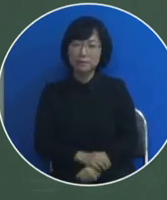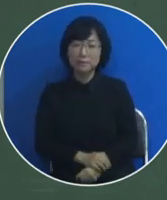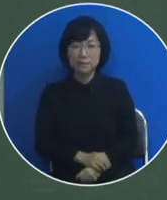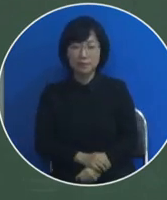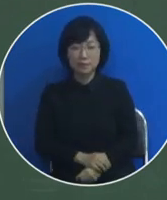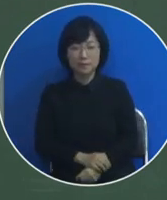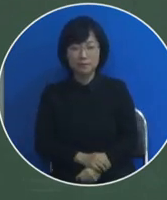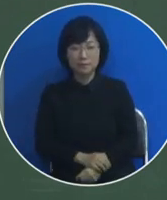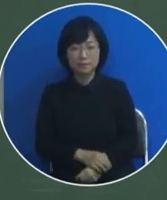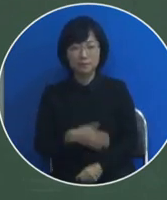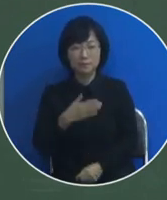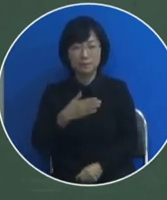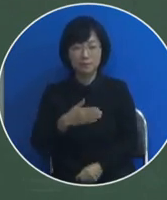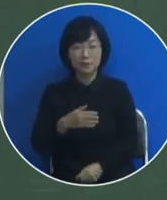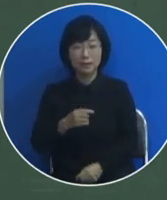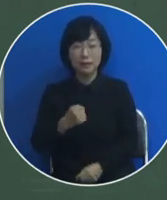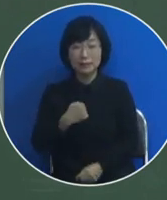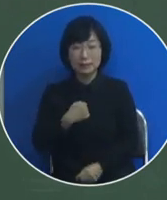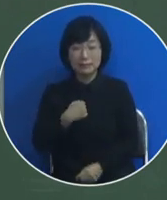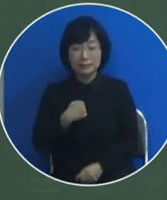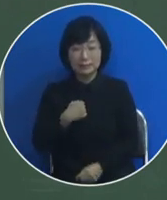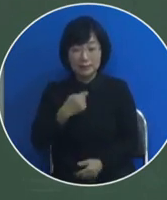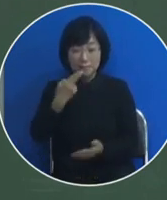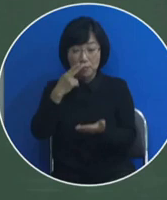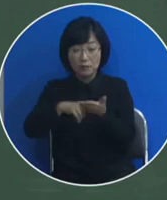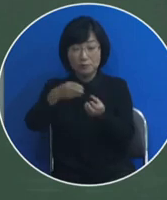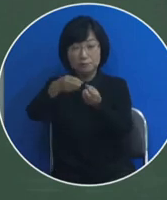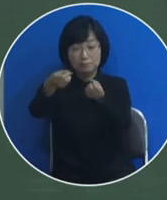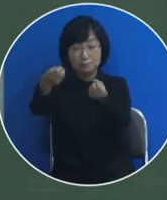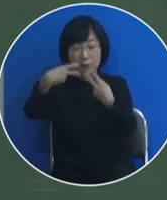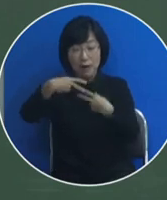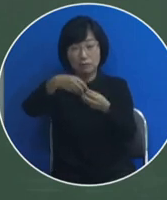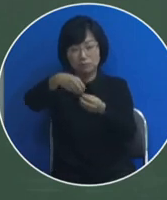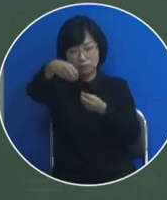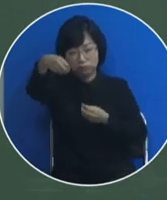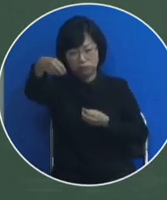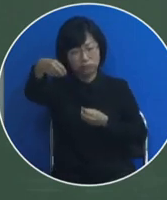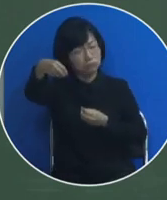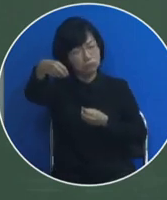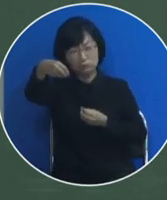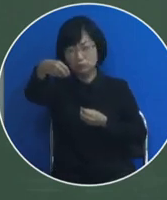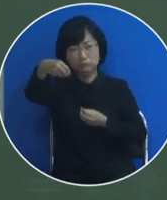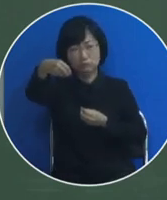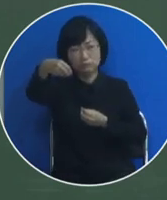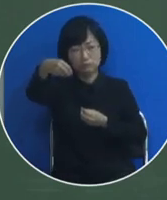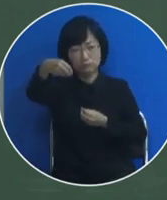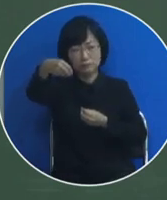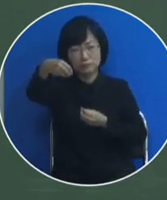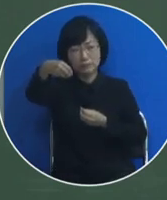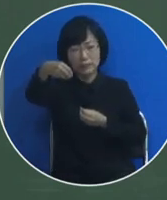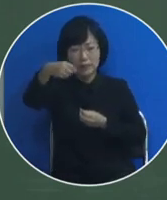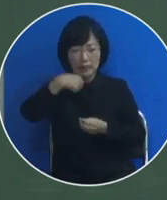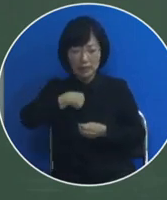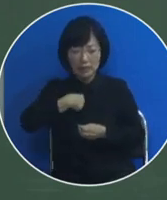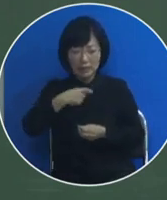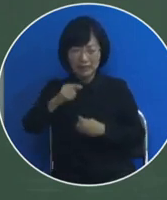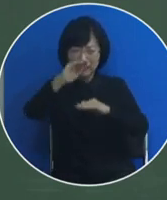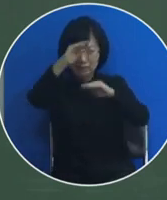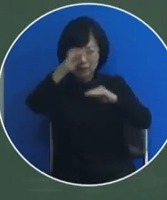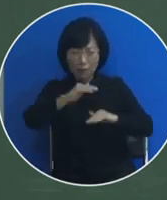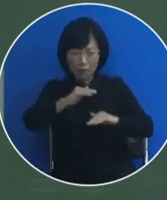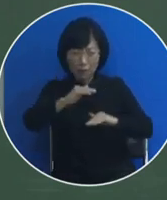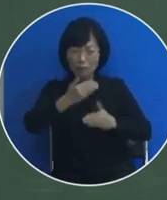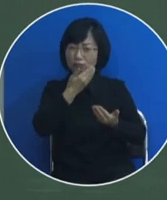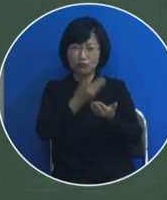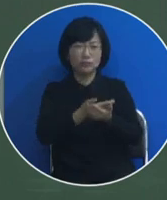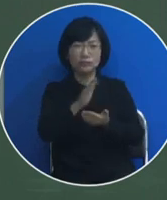그게 문제가 아니요. But for me, that wasn't the issue. 아하, 이 사람이 자기가 지금 어디에 있는가를 전혀 모르는 사람이구나. And